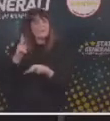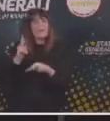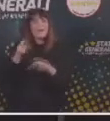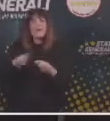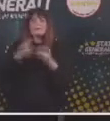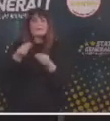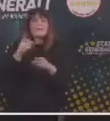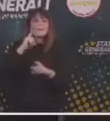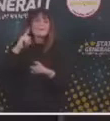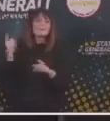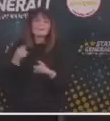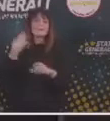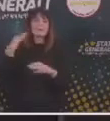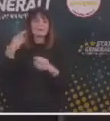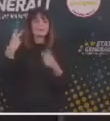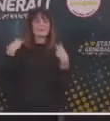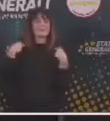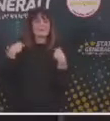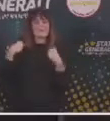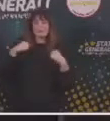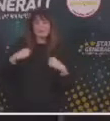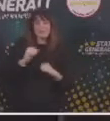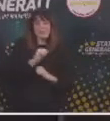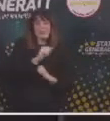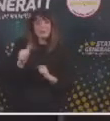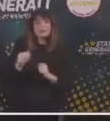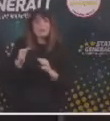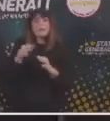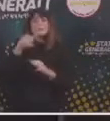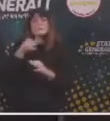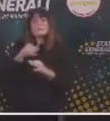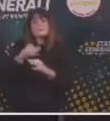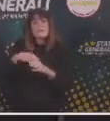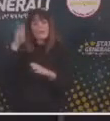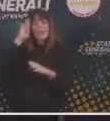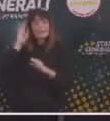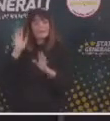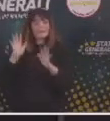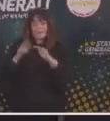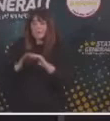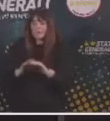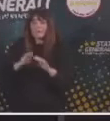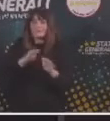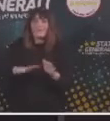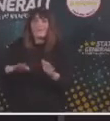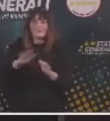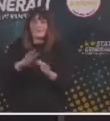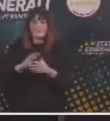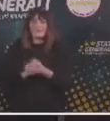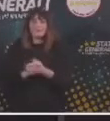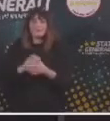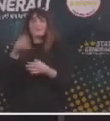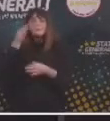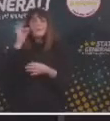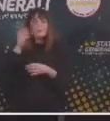del singolo cittadino salvaguardando l'ambiente e creando nuovi posti di lavoro e uno dei nostri obiettivi di